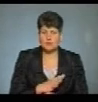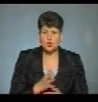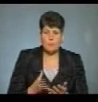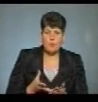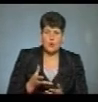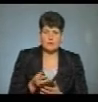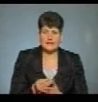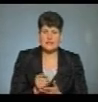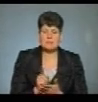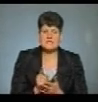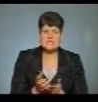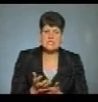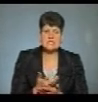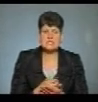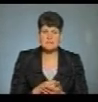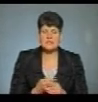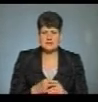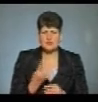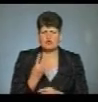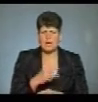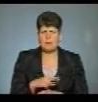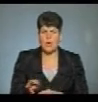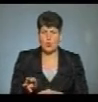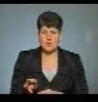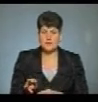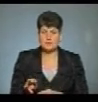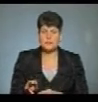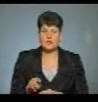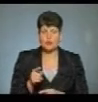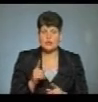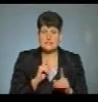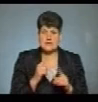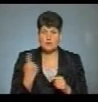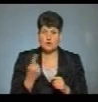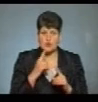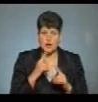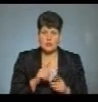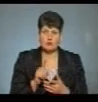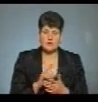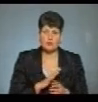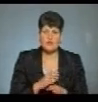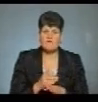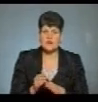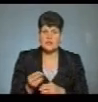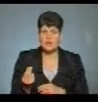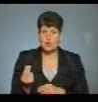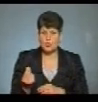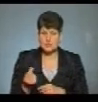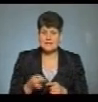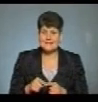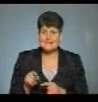проплатити пенсійний збір, а це біля 4 мільйонів, тому сесія обласної ради мусила виділити кошти такі, ну